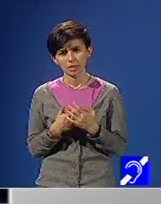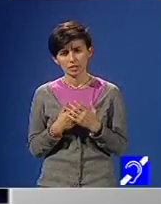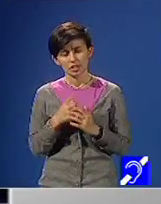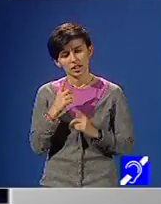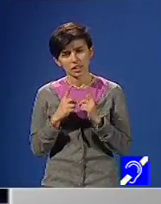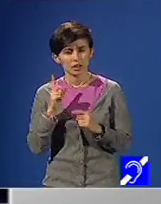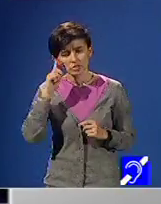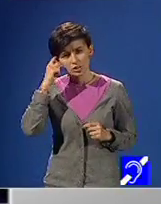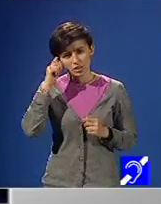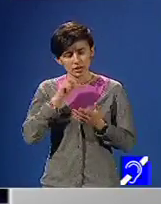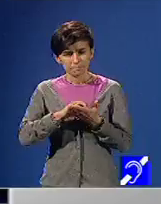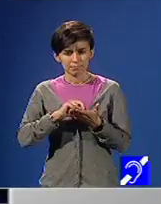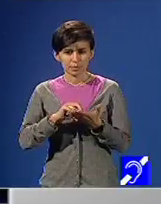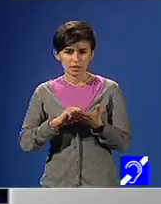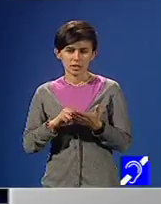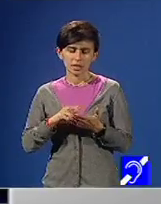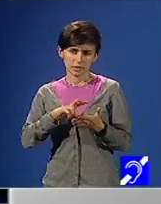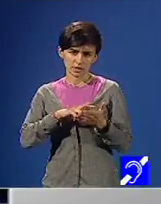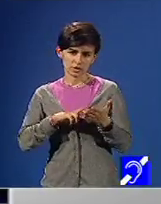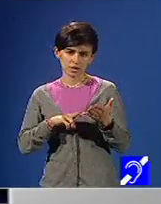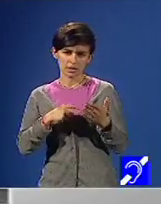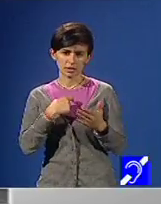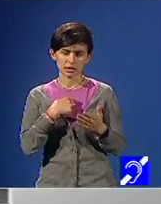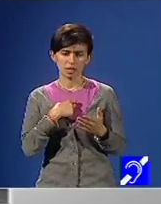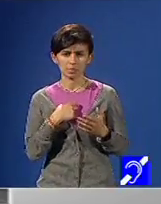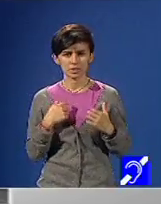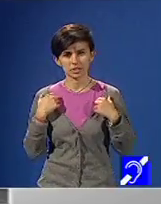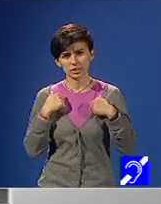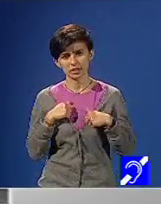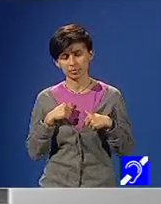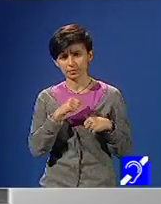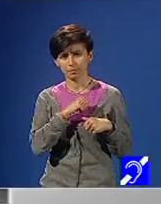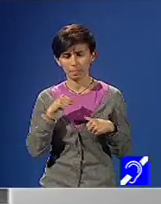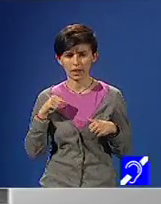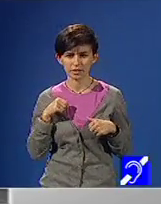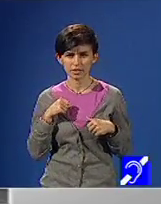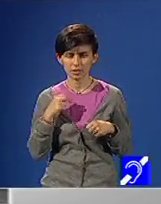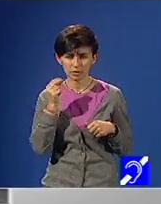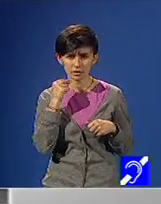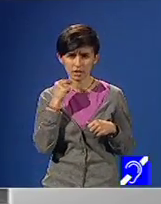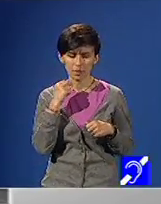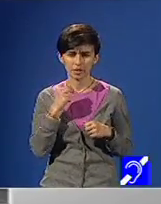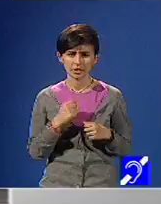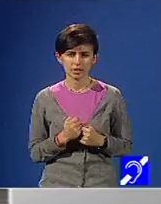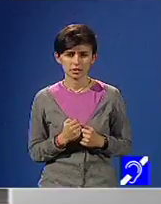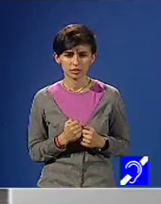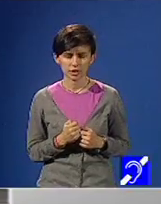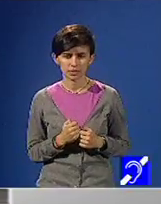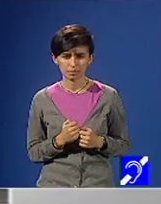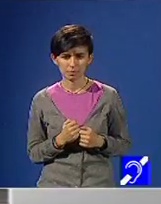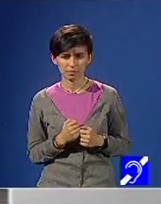știe să scrie și să citească, să poată să se îmbrace singur, să poată să mănânce singur, să poată să